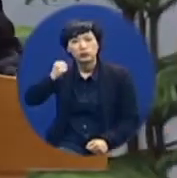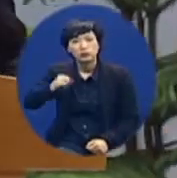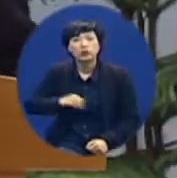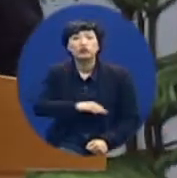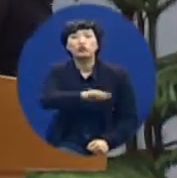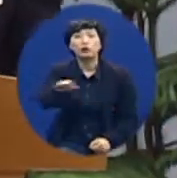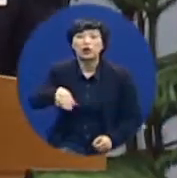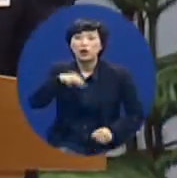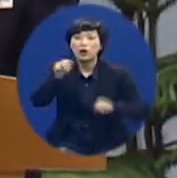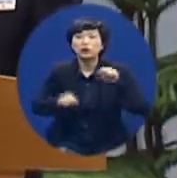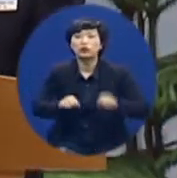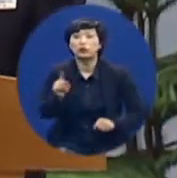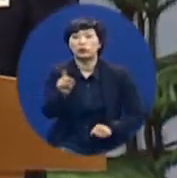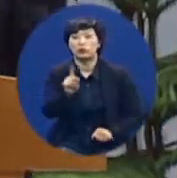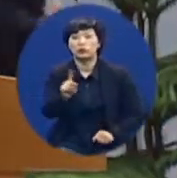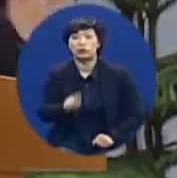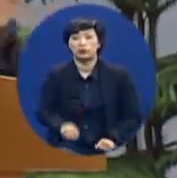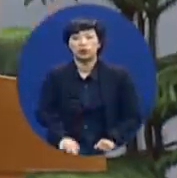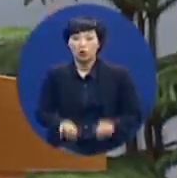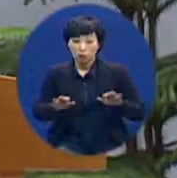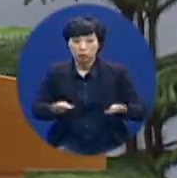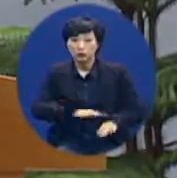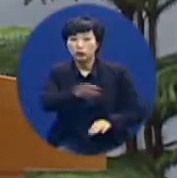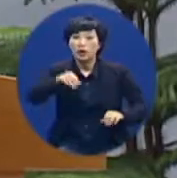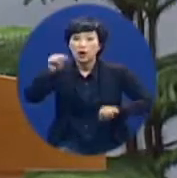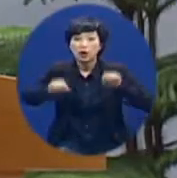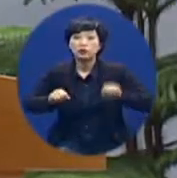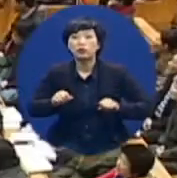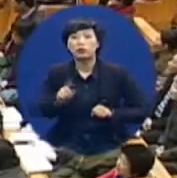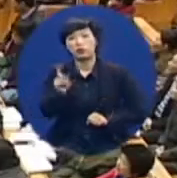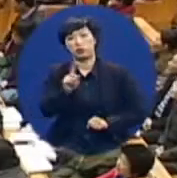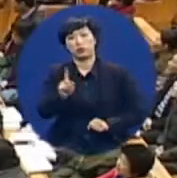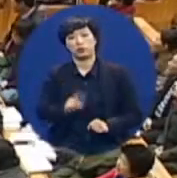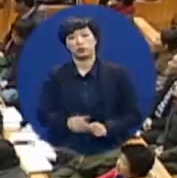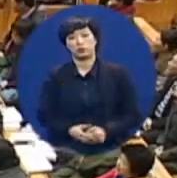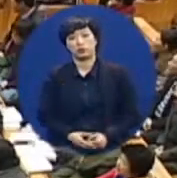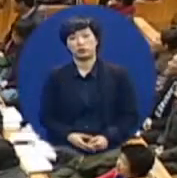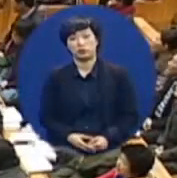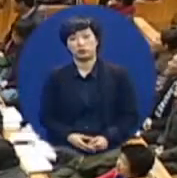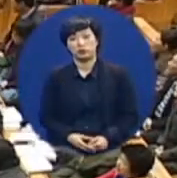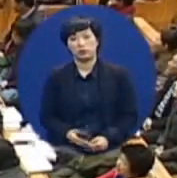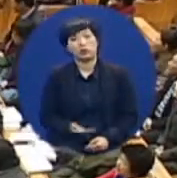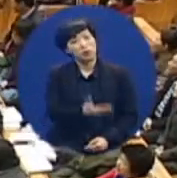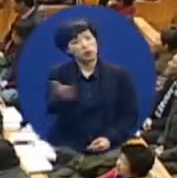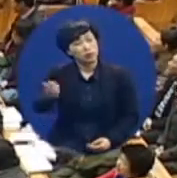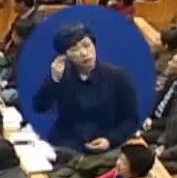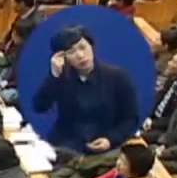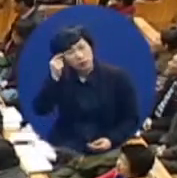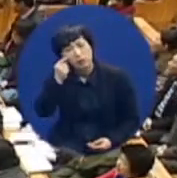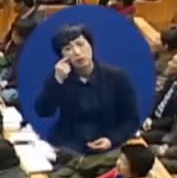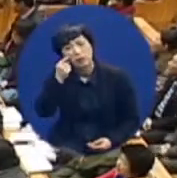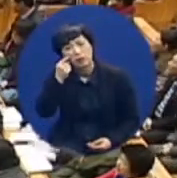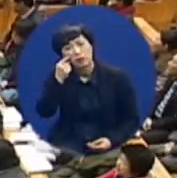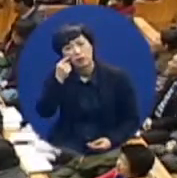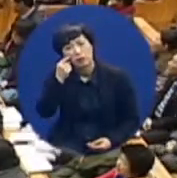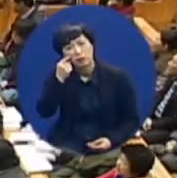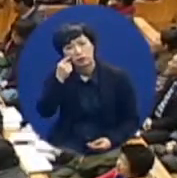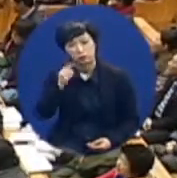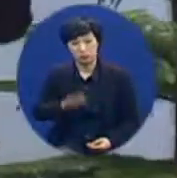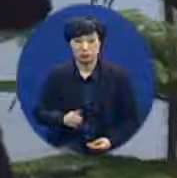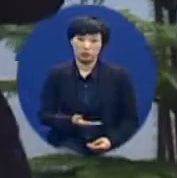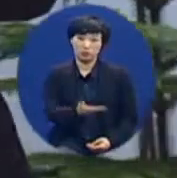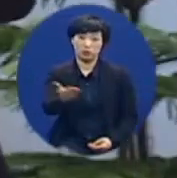해야 되나 우리 어떻게 이날을 보내야 되나 한번 잘 생각해 봐